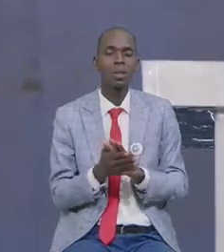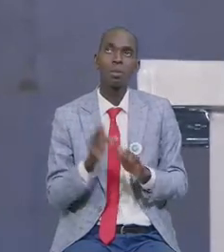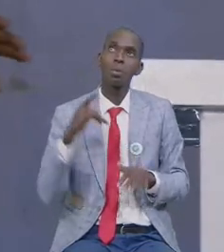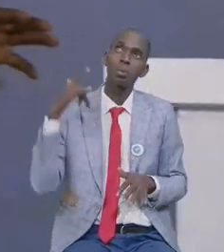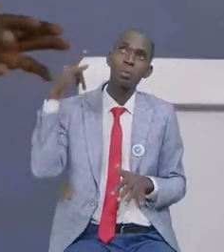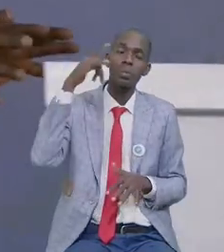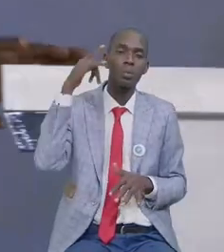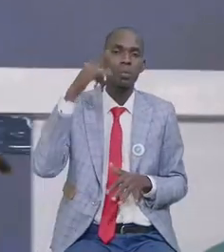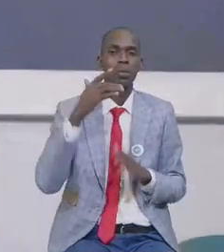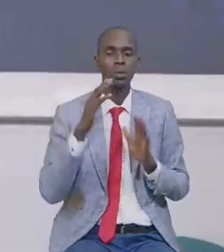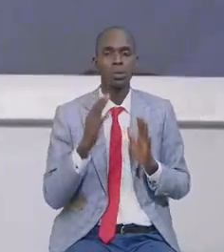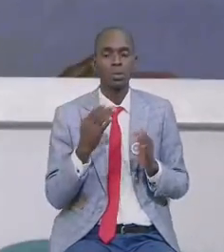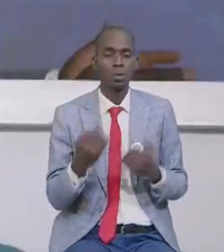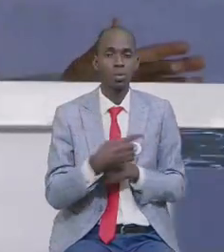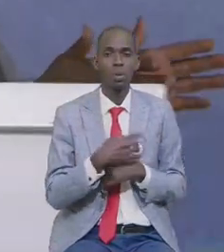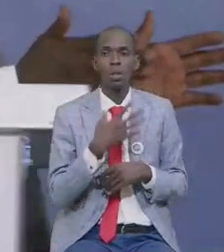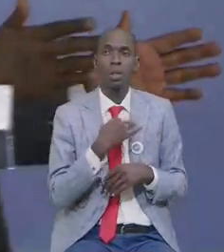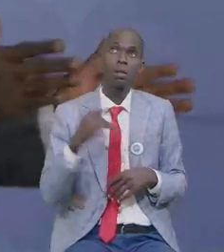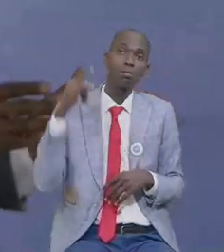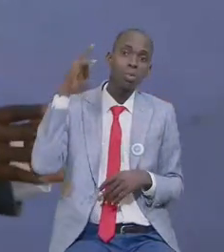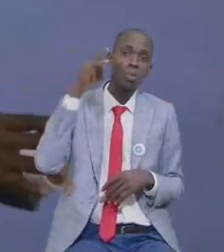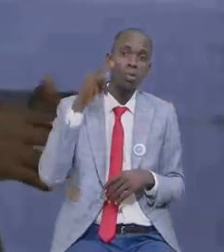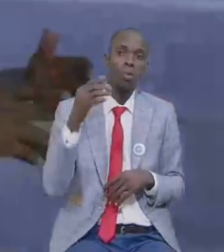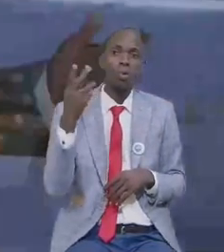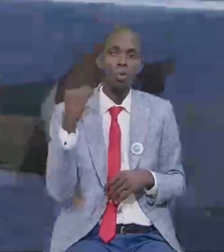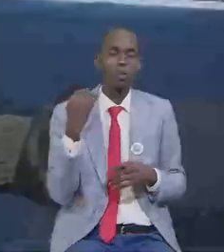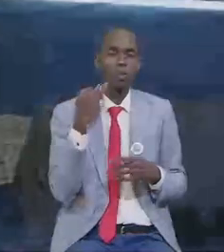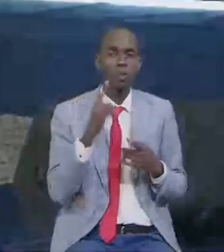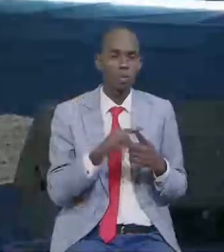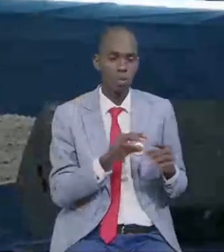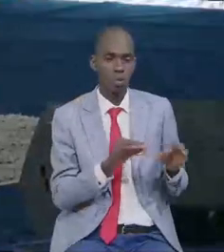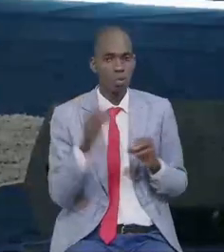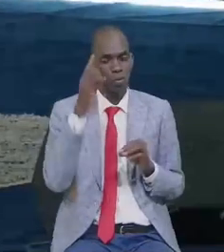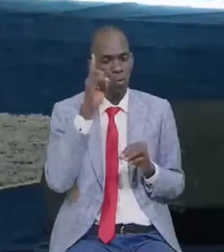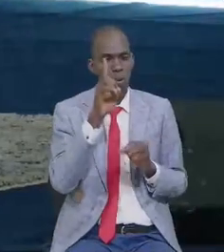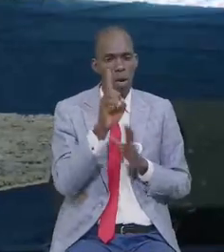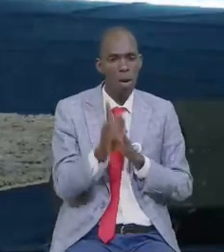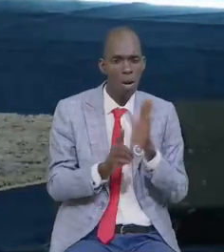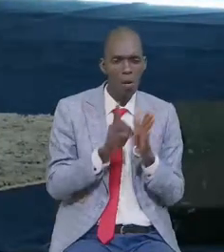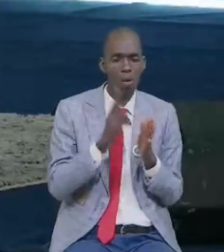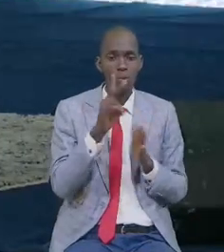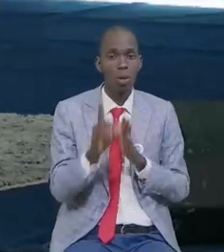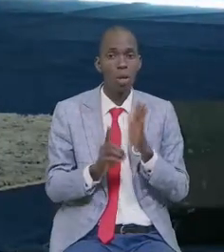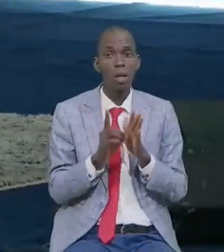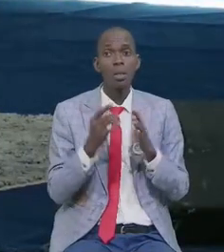aujourd'hui. Et l'avion qui devait voler une heure, deux heures.